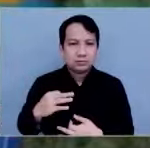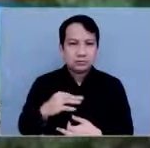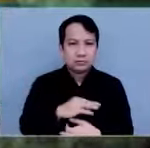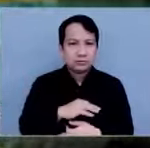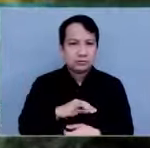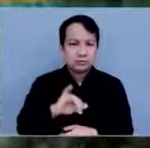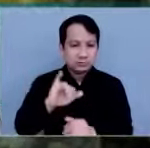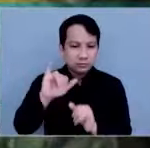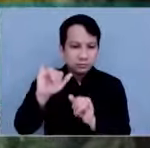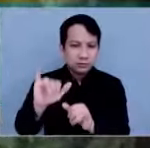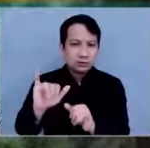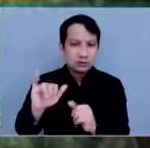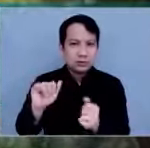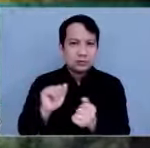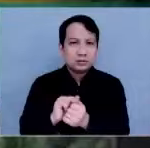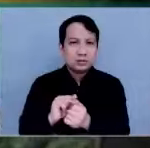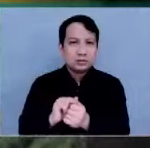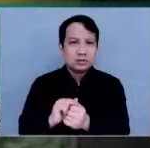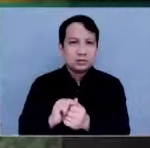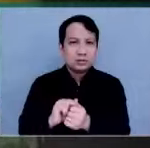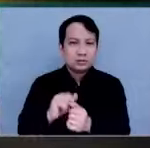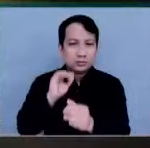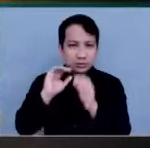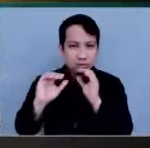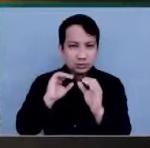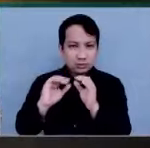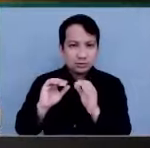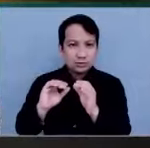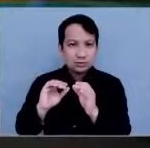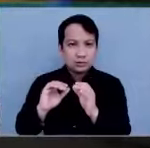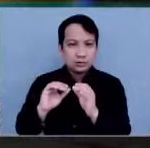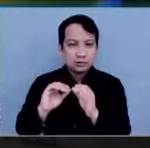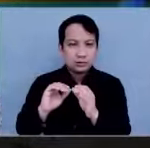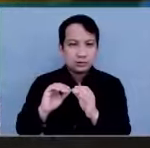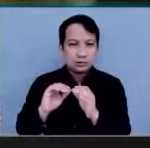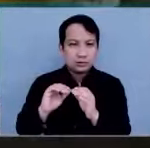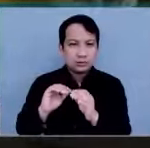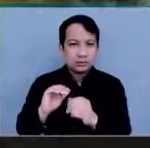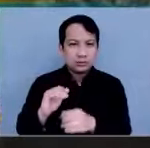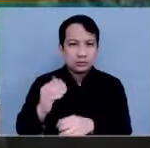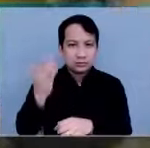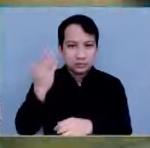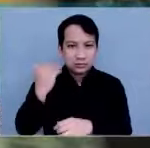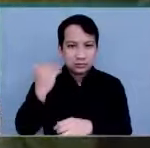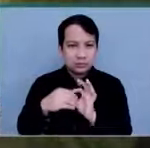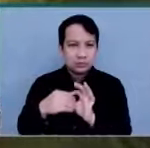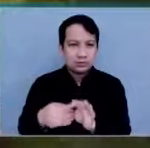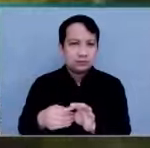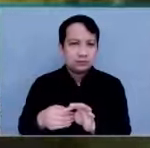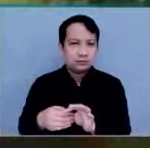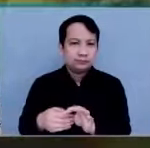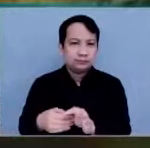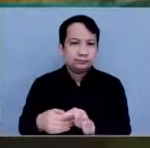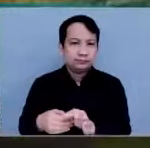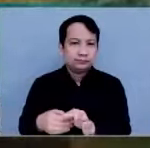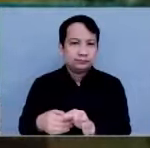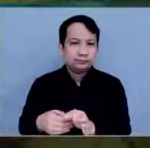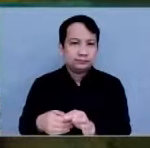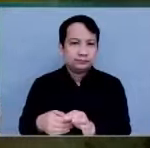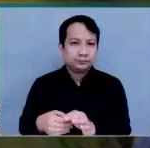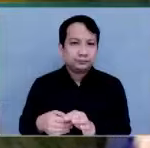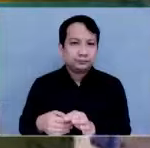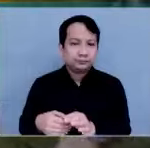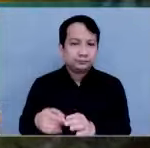yung communication lines, and he trust kasi si General Silo, pero may ano pa siya, may bossing pa